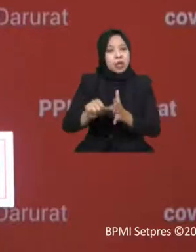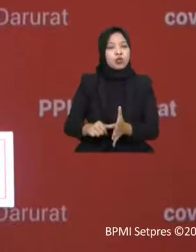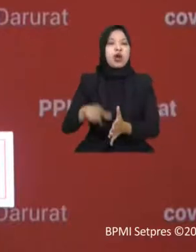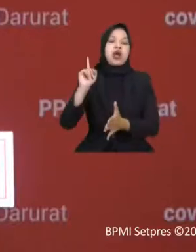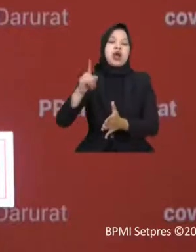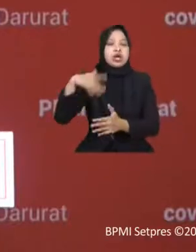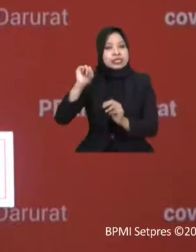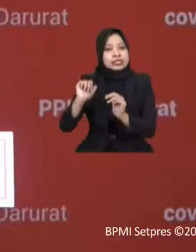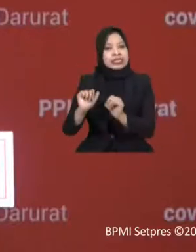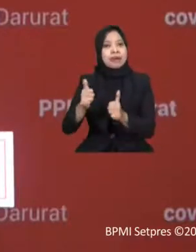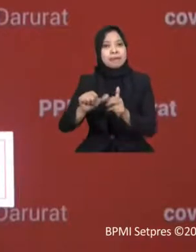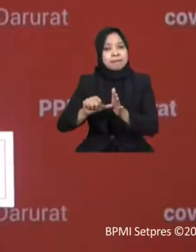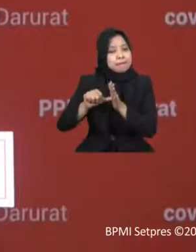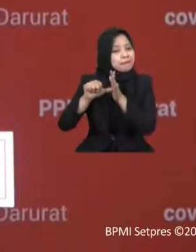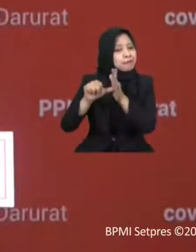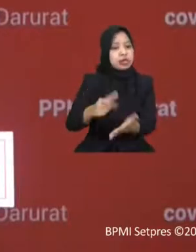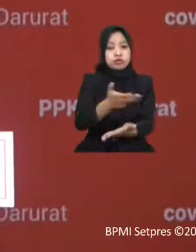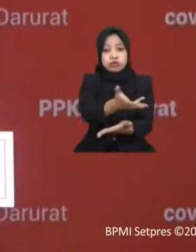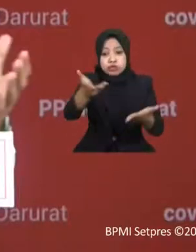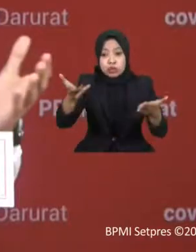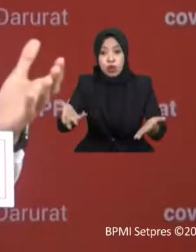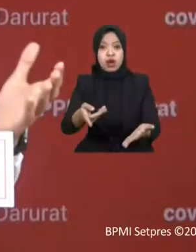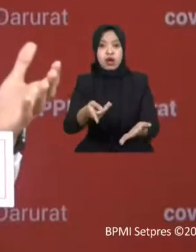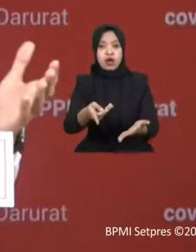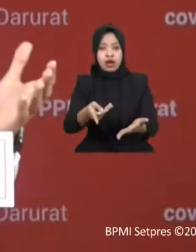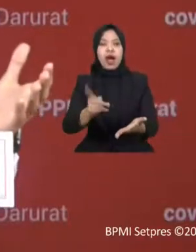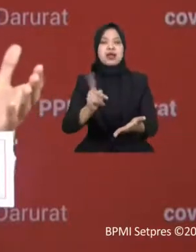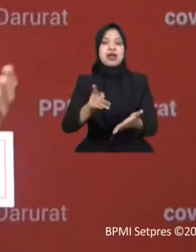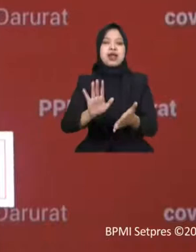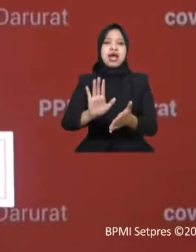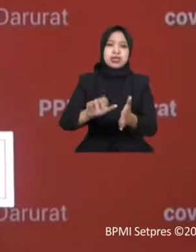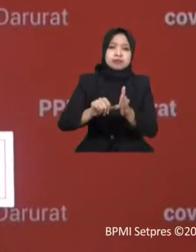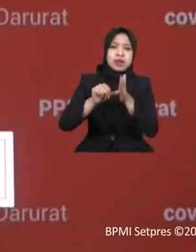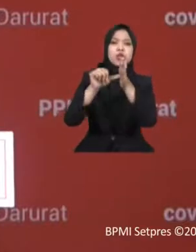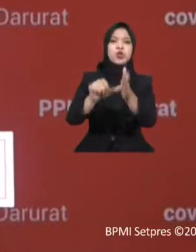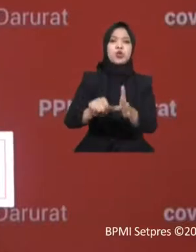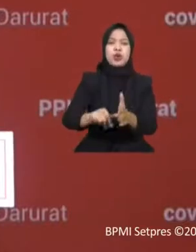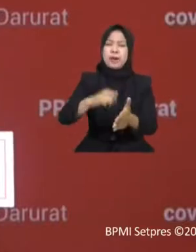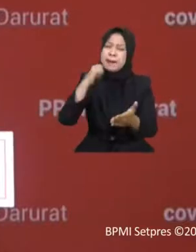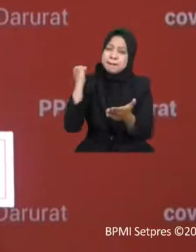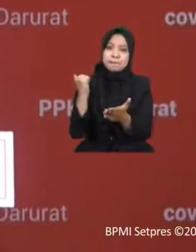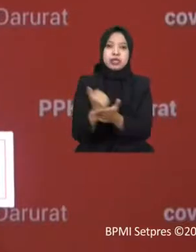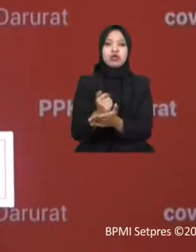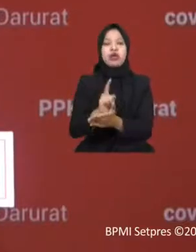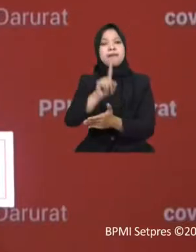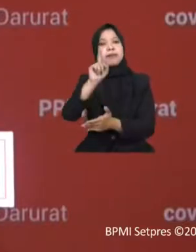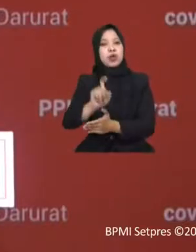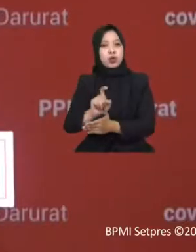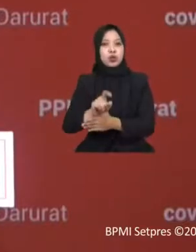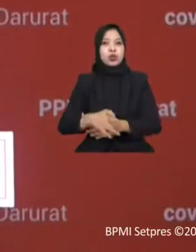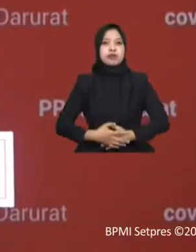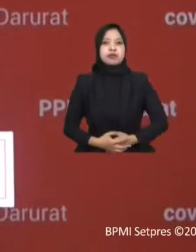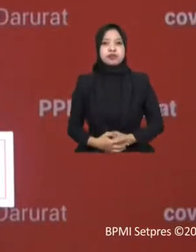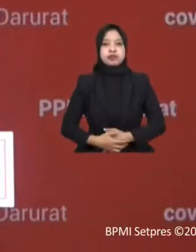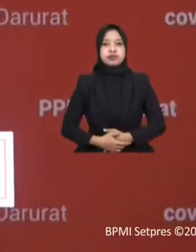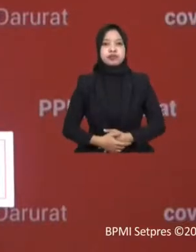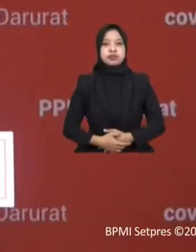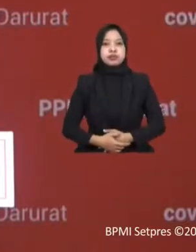akan sampai kepada saudara-saudara kita yang betul-betul membutuhkan